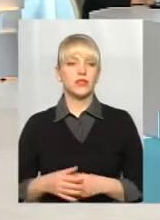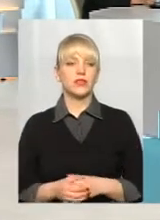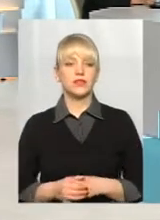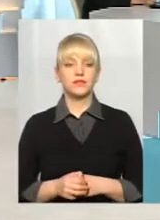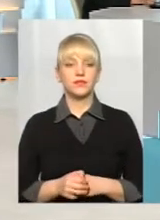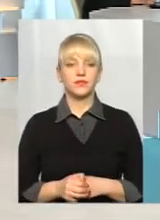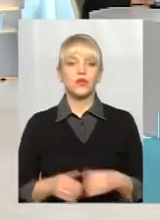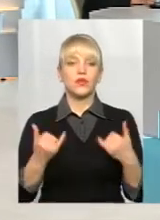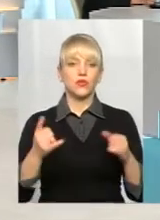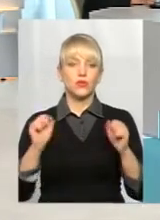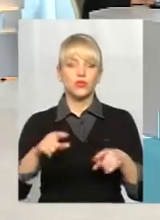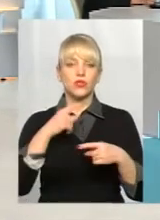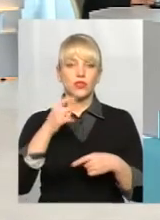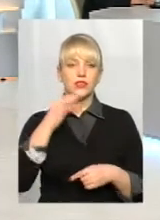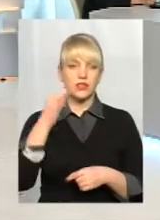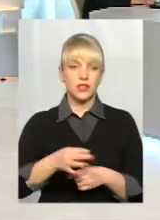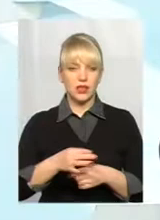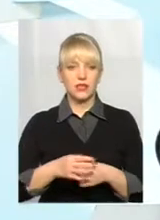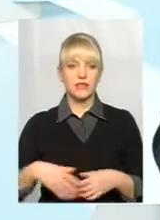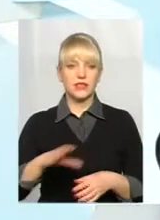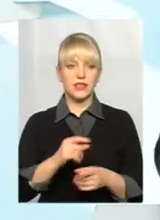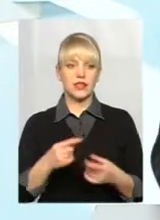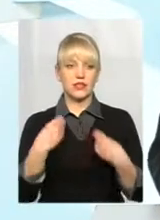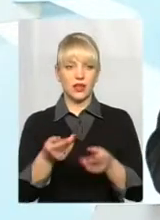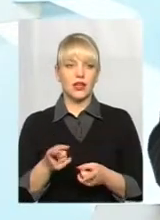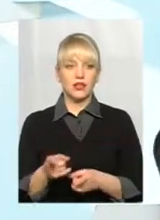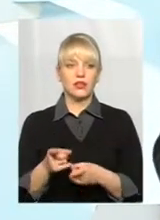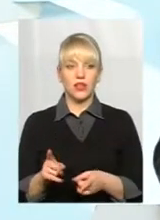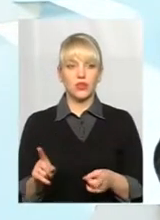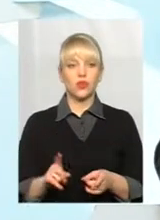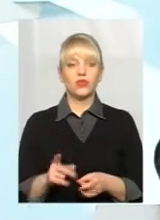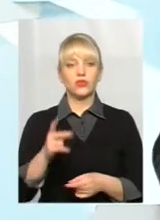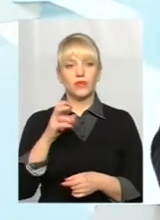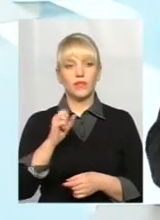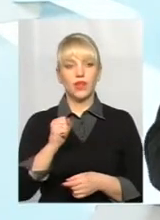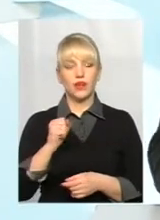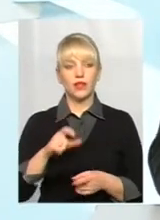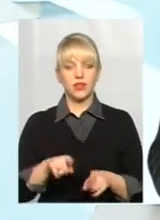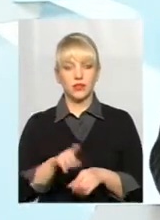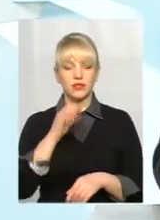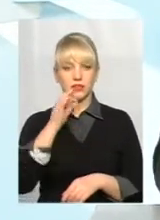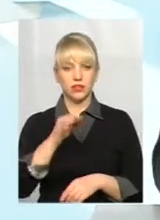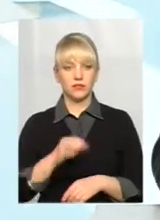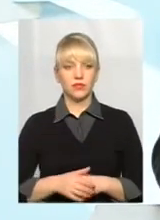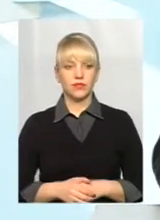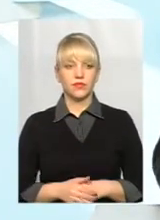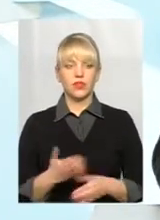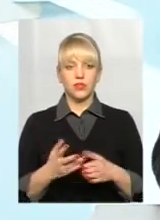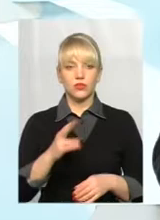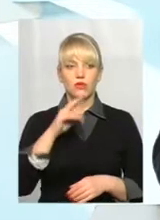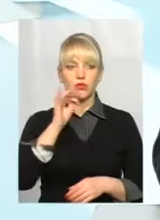сьогодні, можна сказати, все несе загрозу якимось чином. А, скажімо так, якщо так